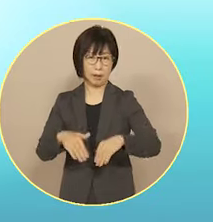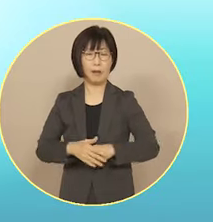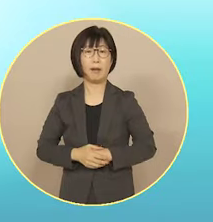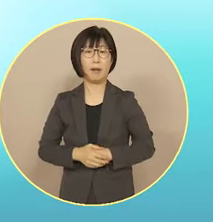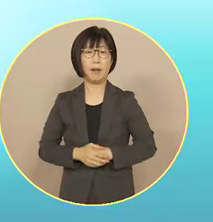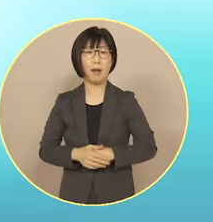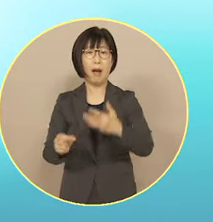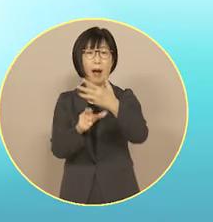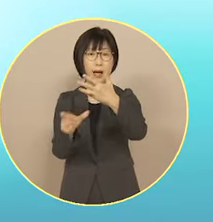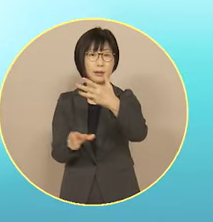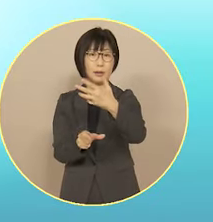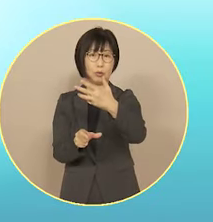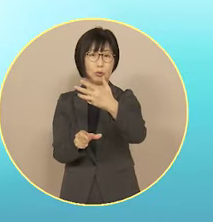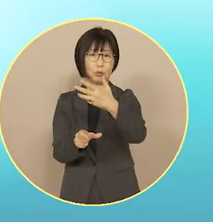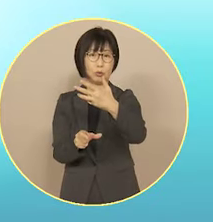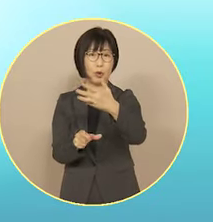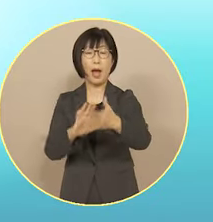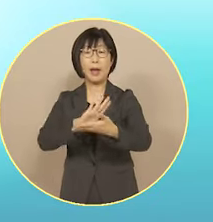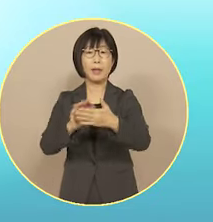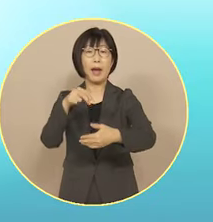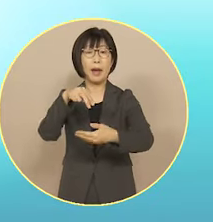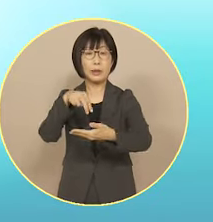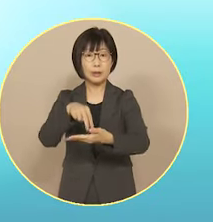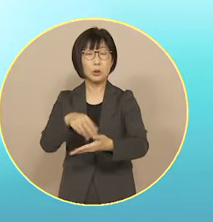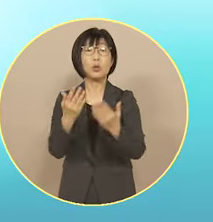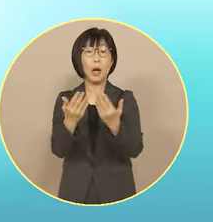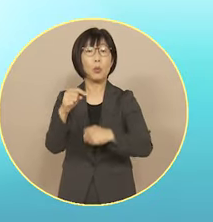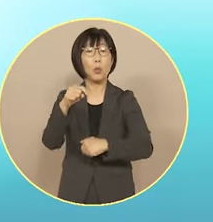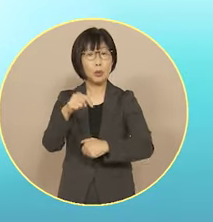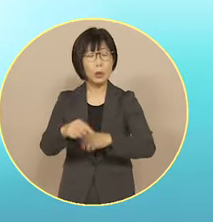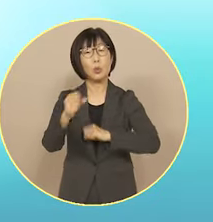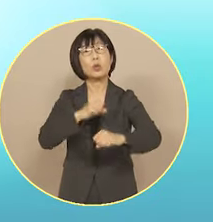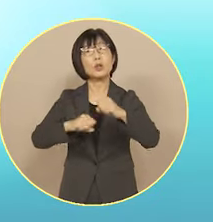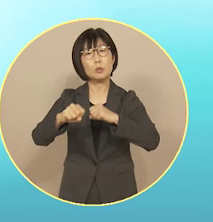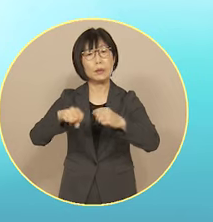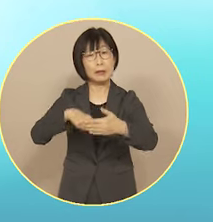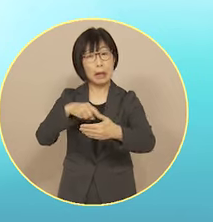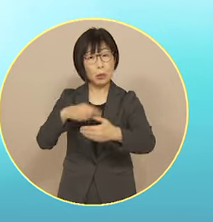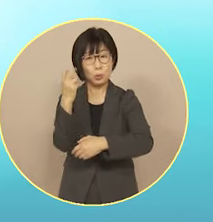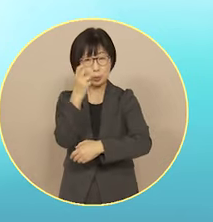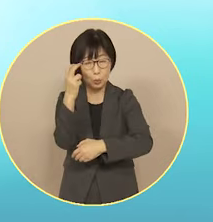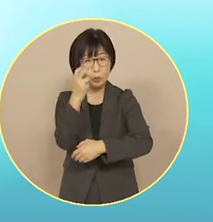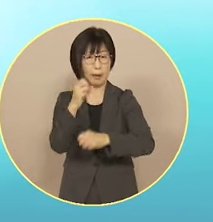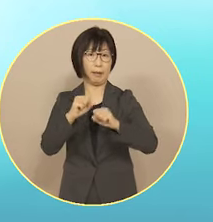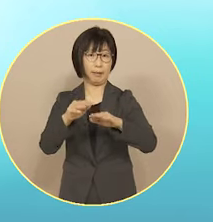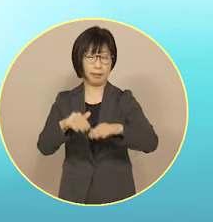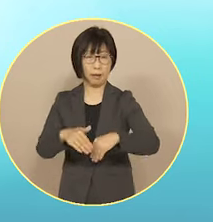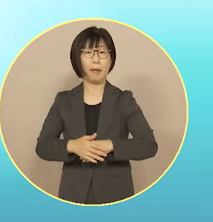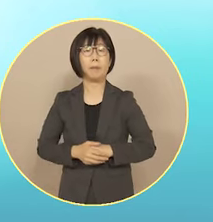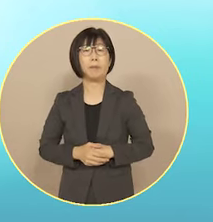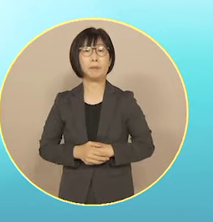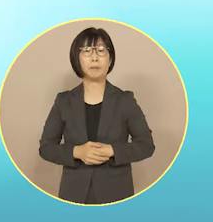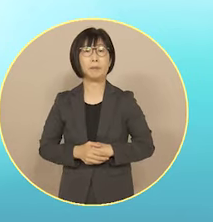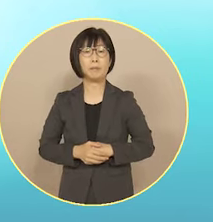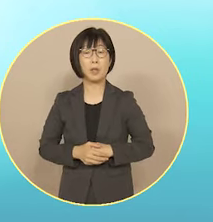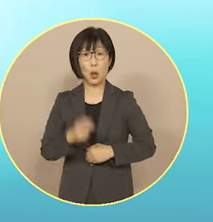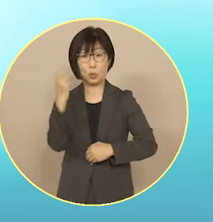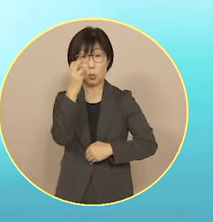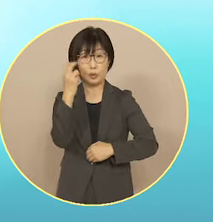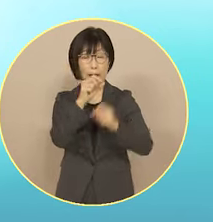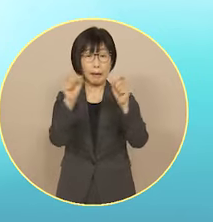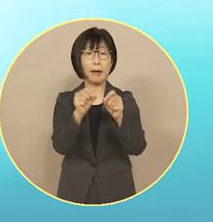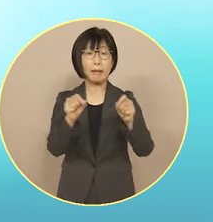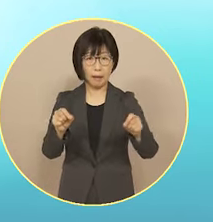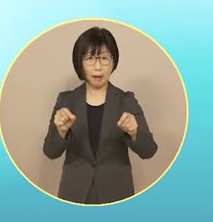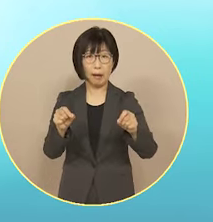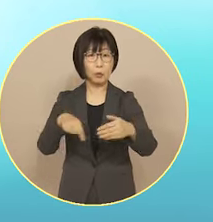も8月にはあの県立学校での取り組みを調査をしておりますえその調査結果に